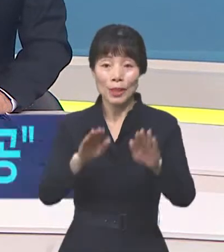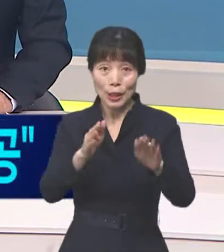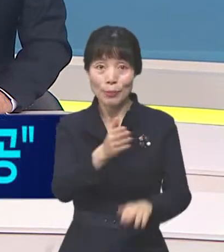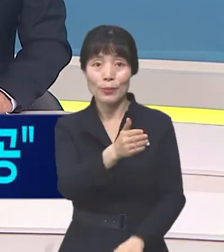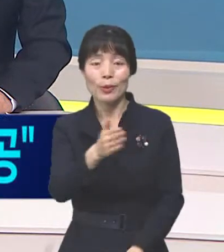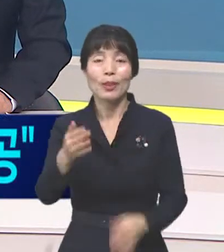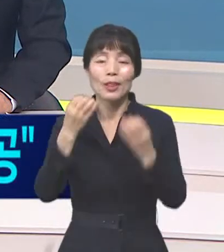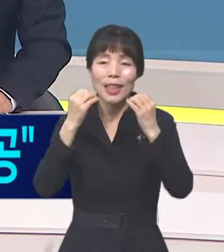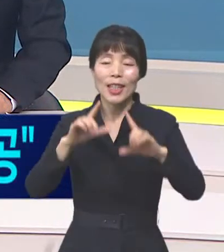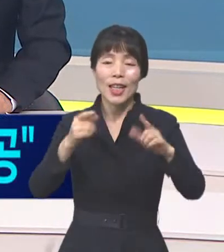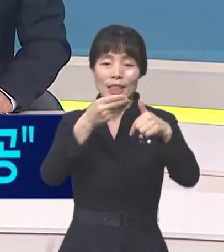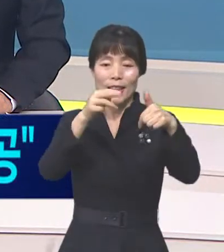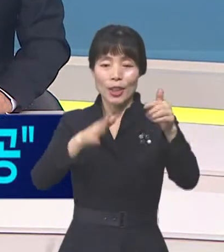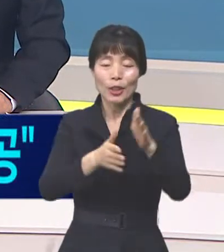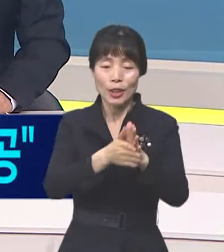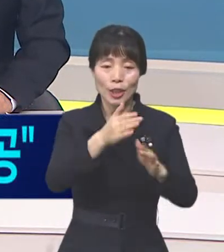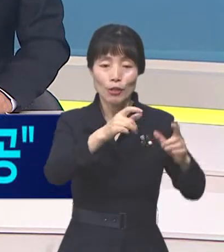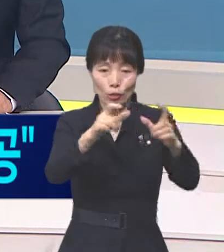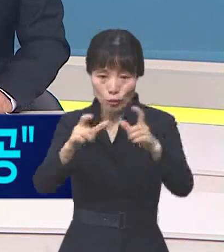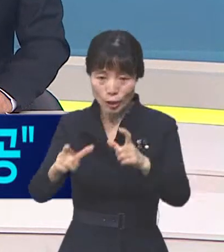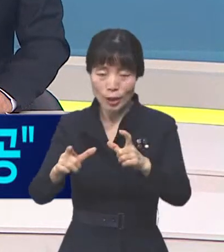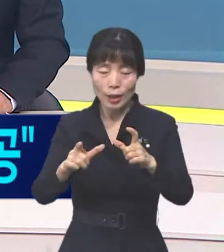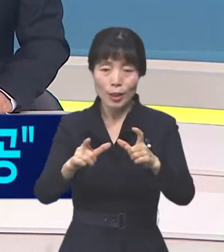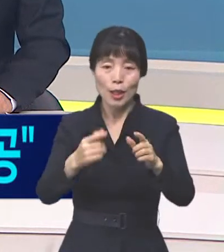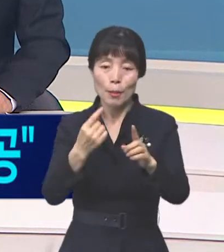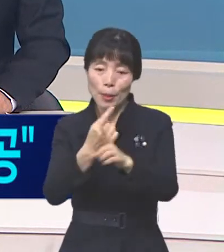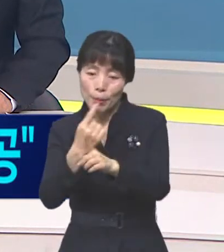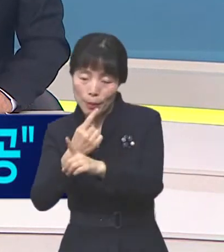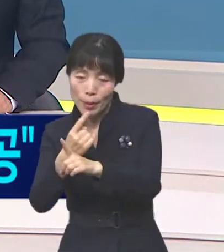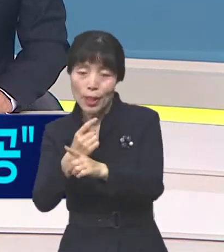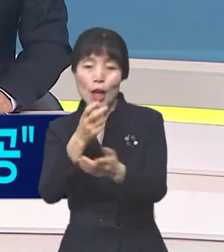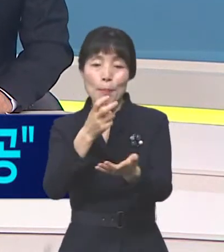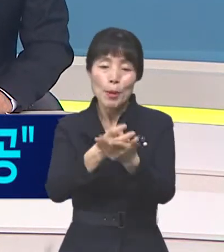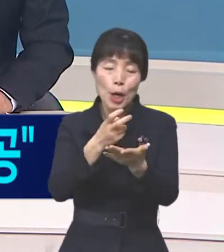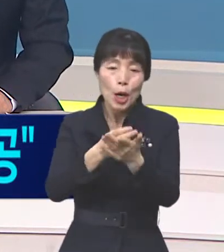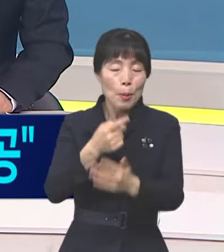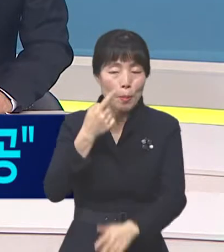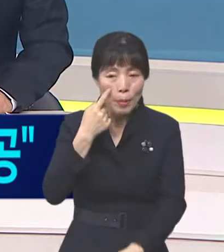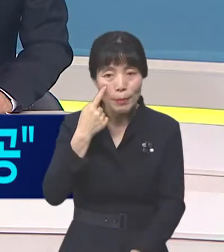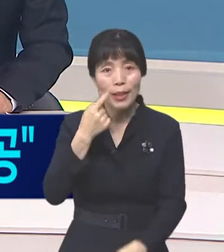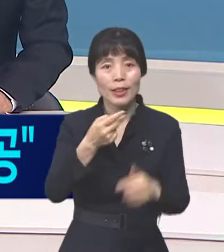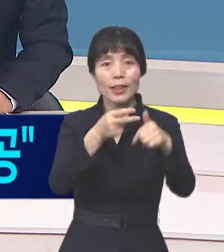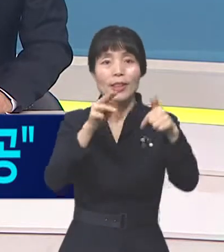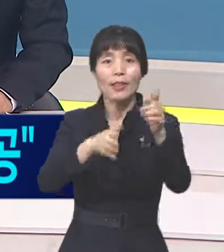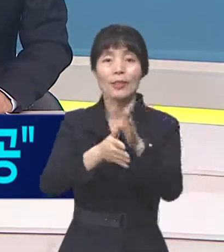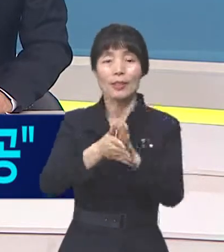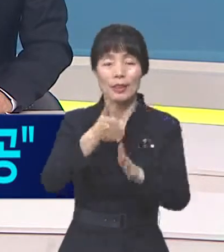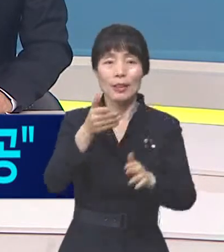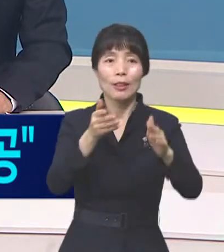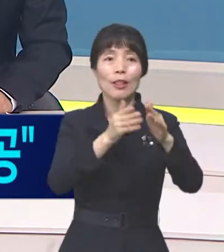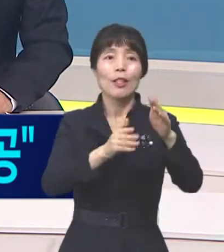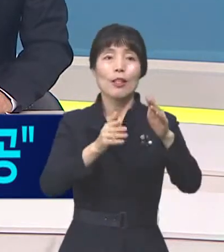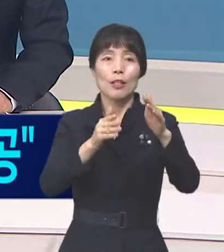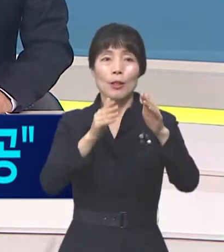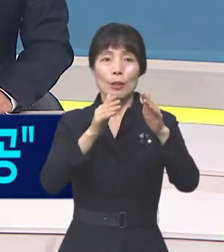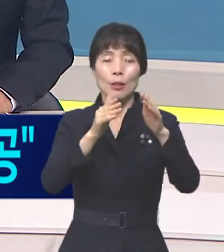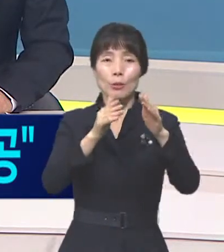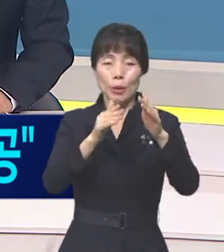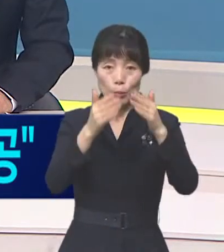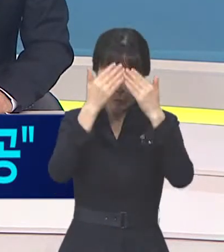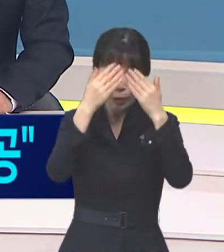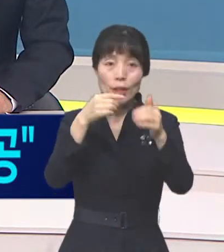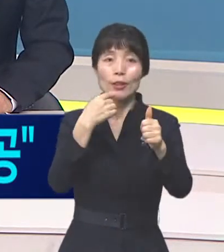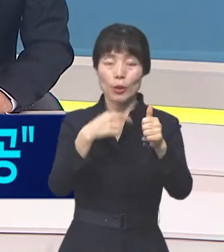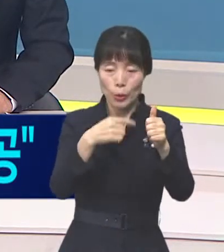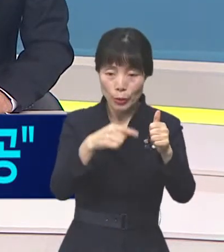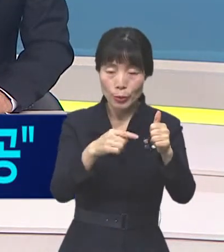지금부터는 새해 인천시와 군구의 달라지는 제도를 들여다보겠습니다. 먼저 인천시는 고교 무상교육 확대와